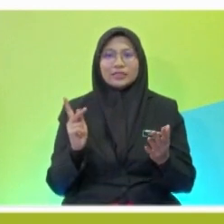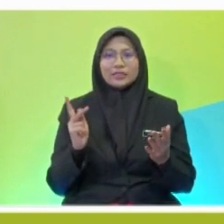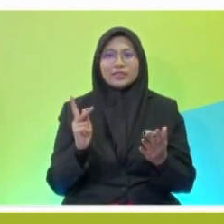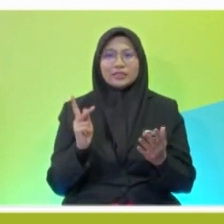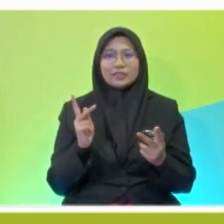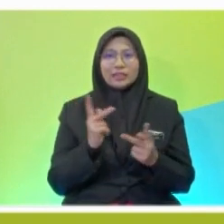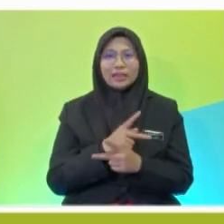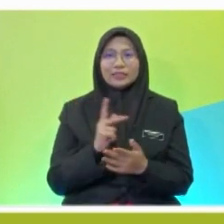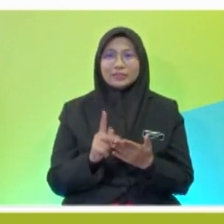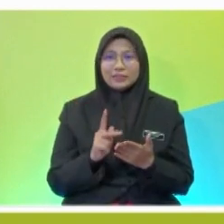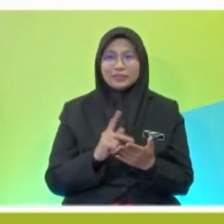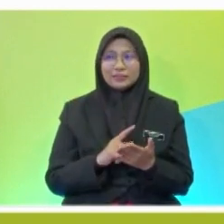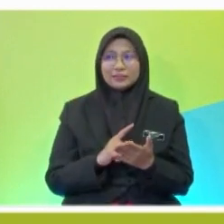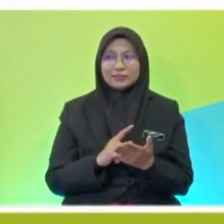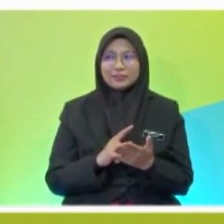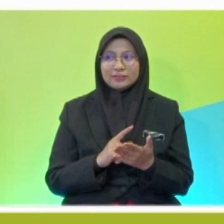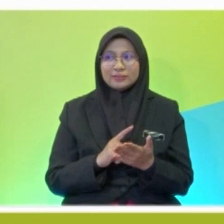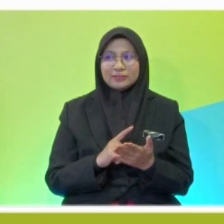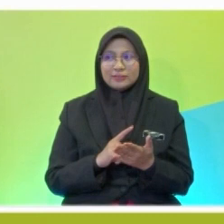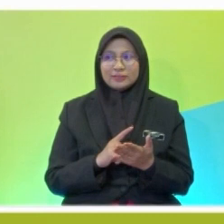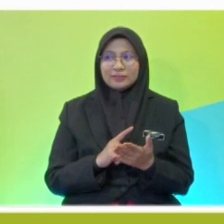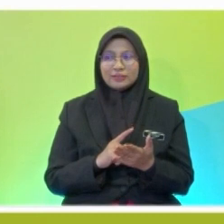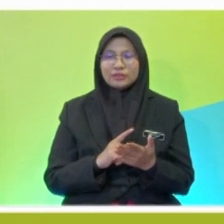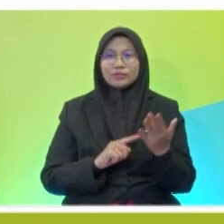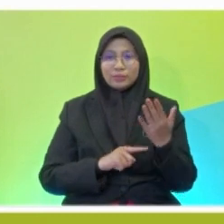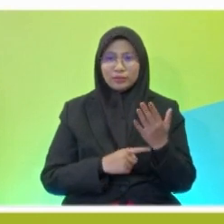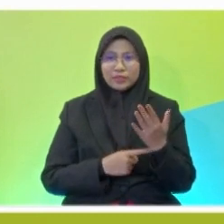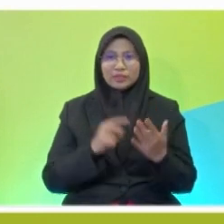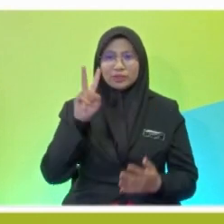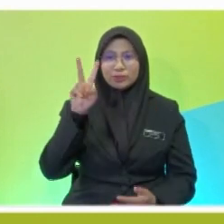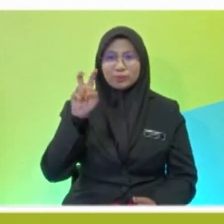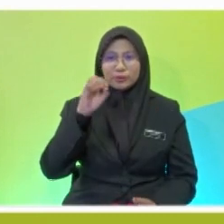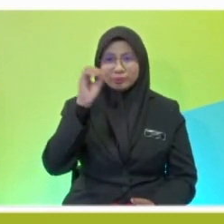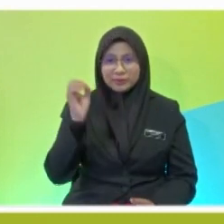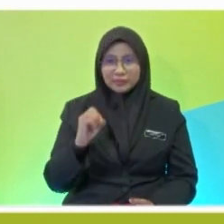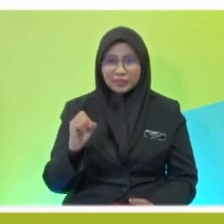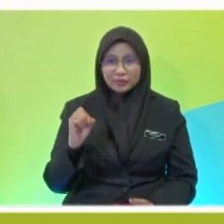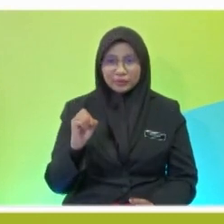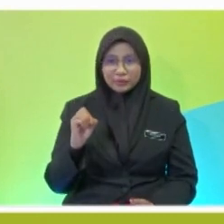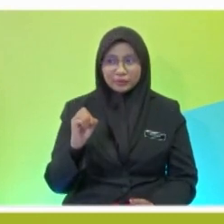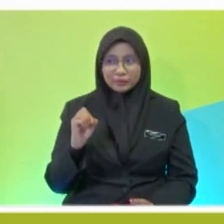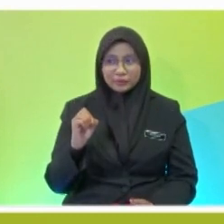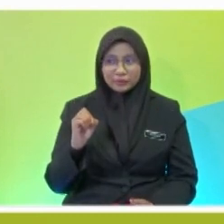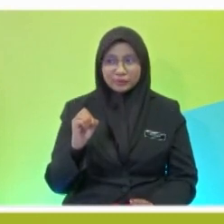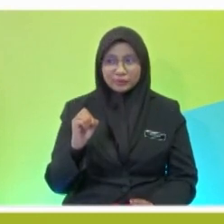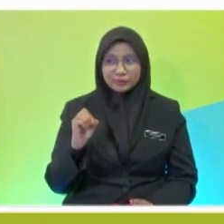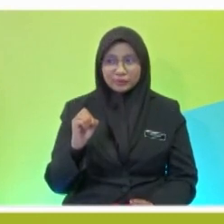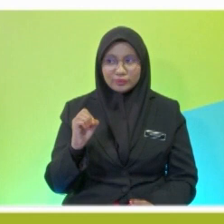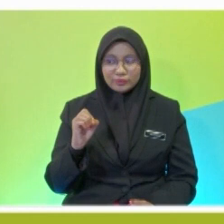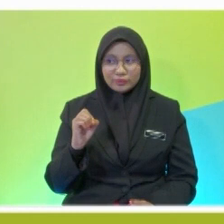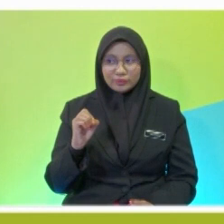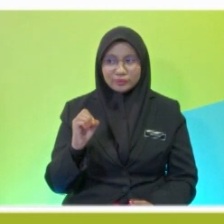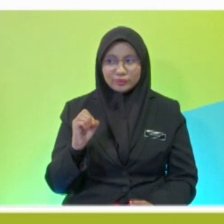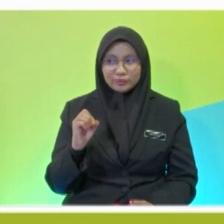kita lihat bagaimana agaknya untuk menulis ya 20/100 kita masukkan format untuk keuntungannya 20